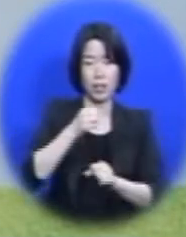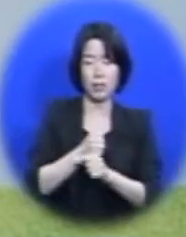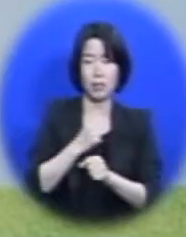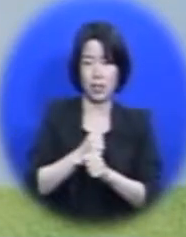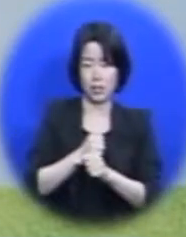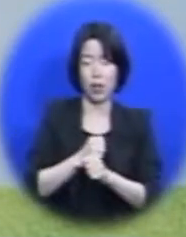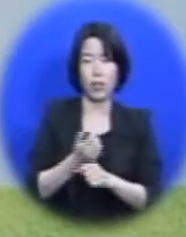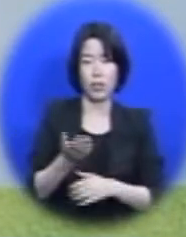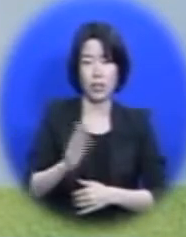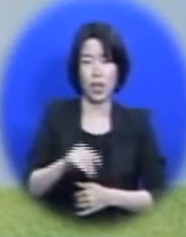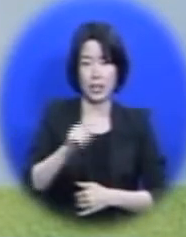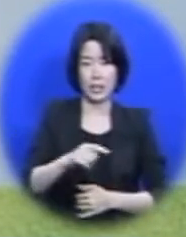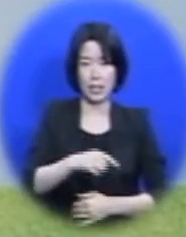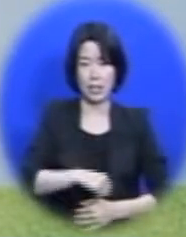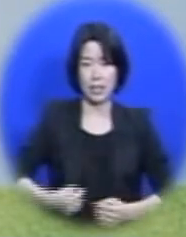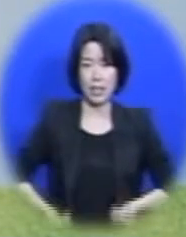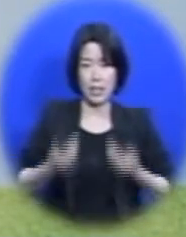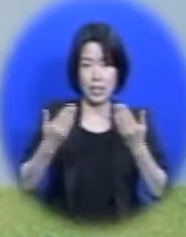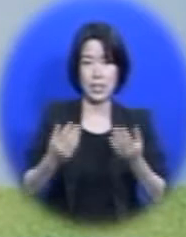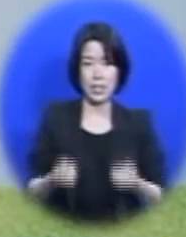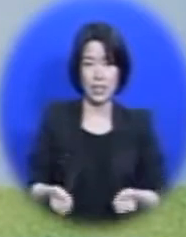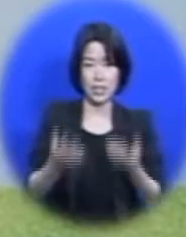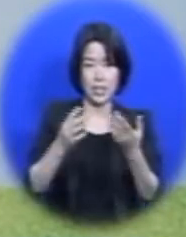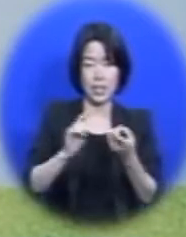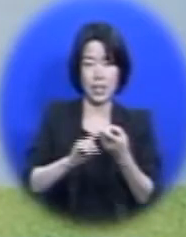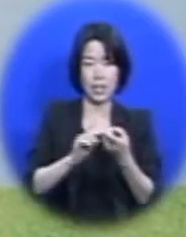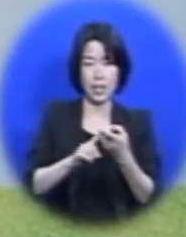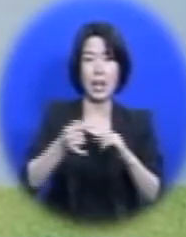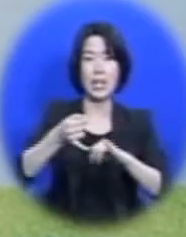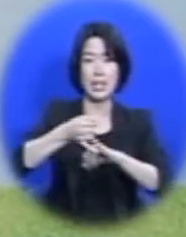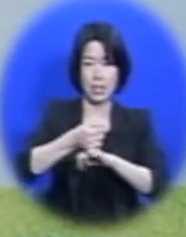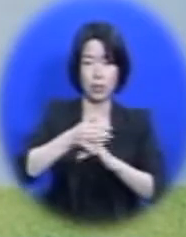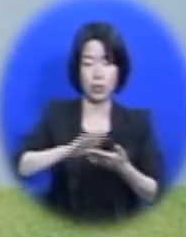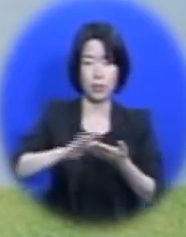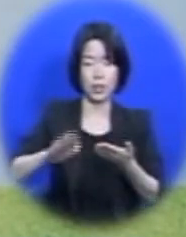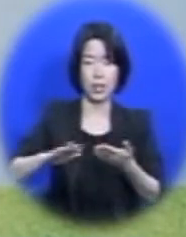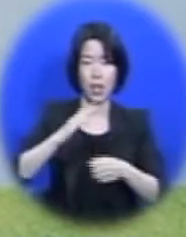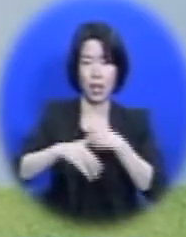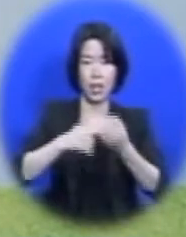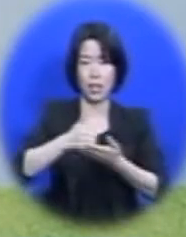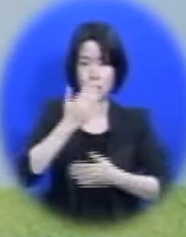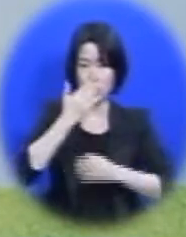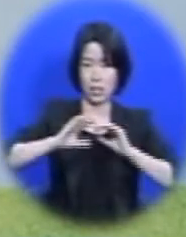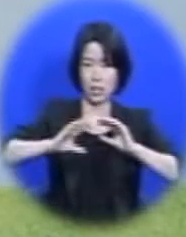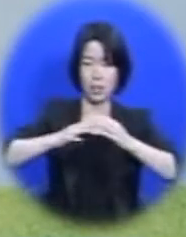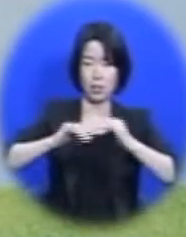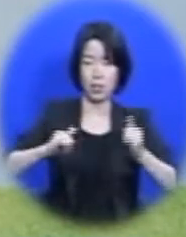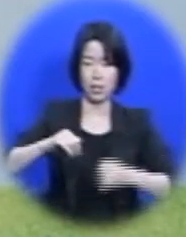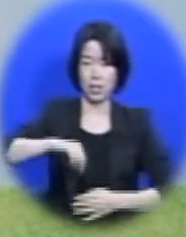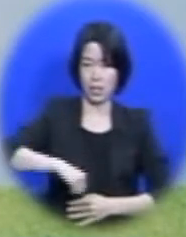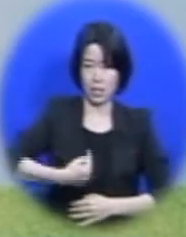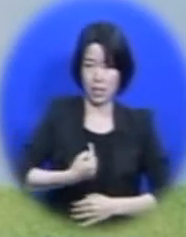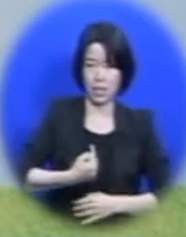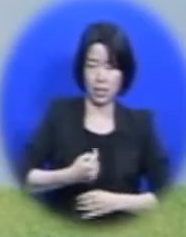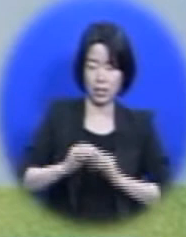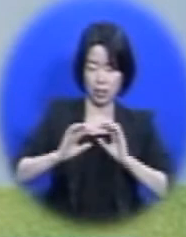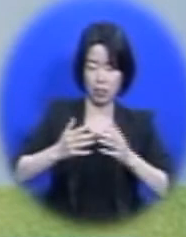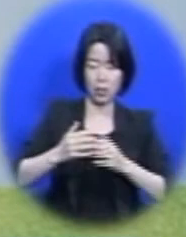맺으셨는데 그것은 희생제사를 드리는 것에 대한 언약입니다. 하나님이 이스라엘 백성을 당신의 백성으로